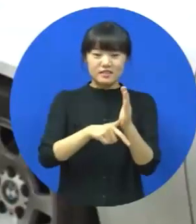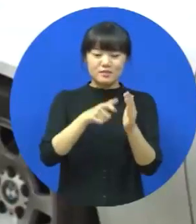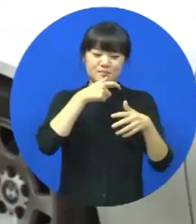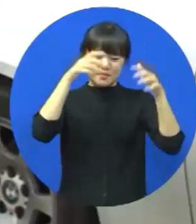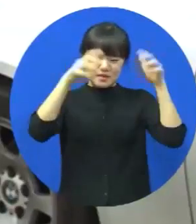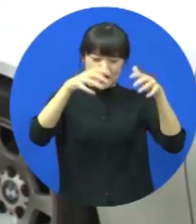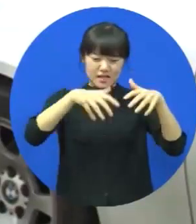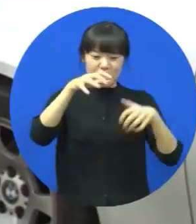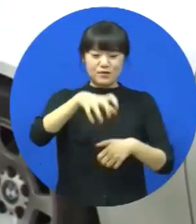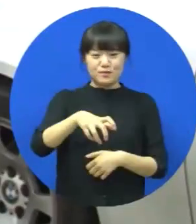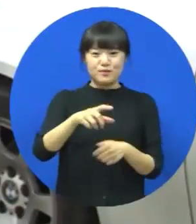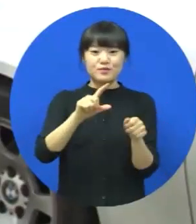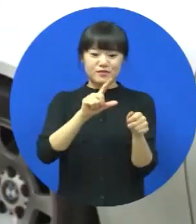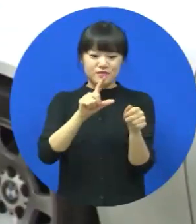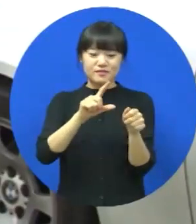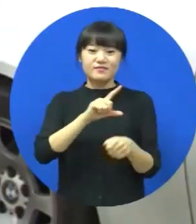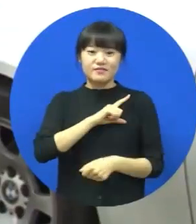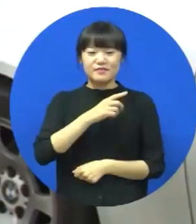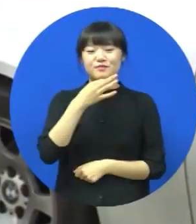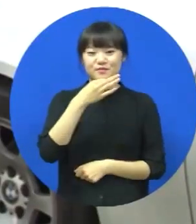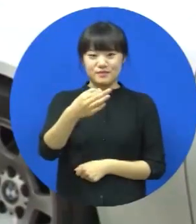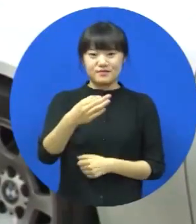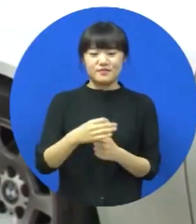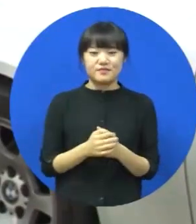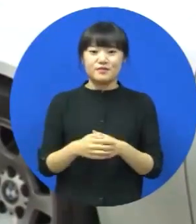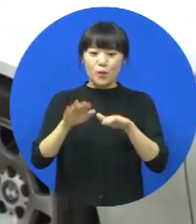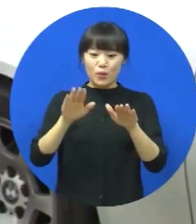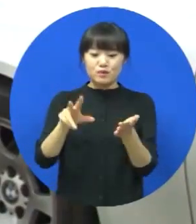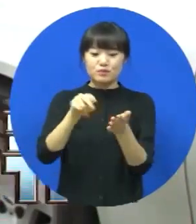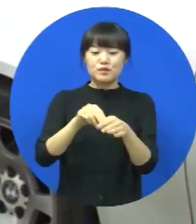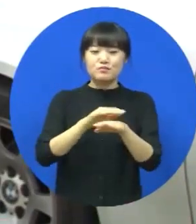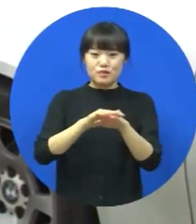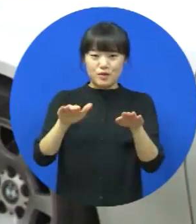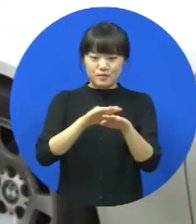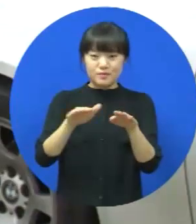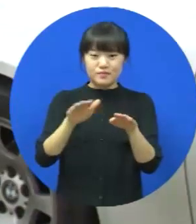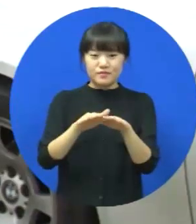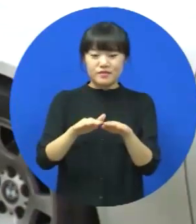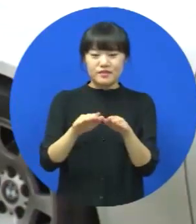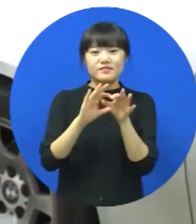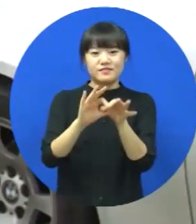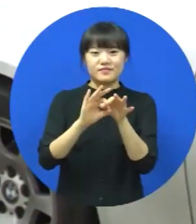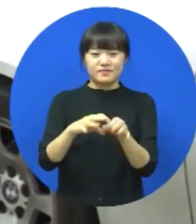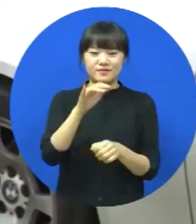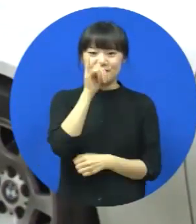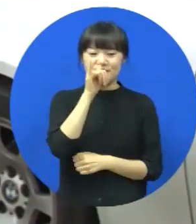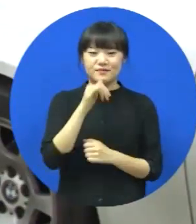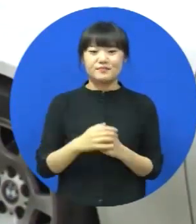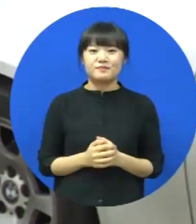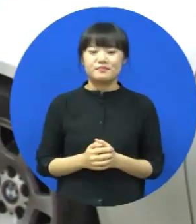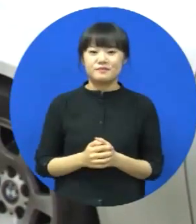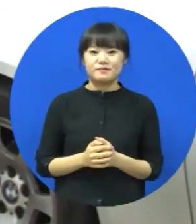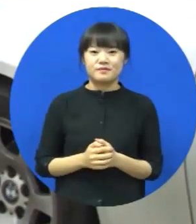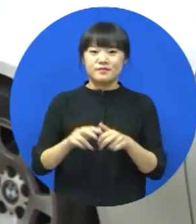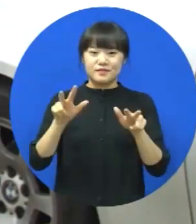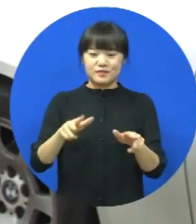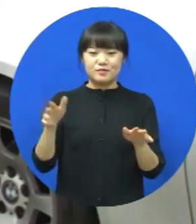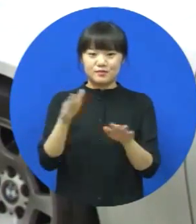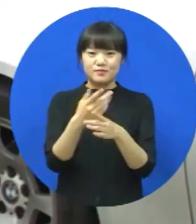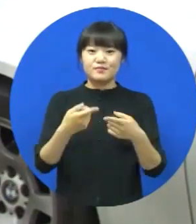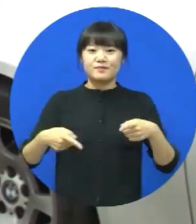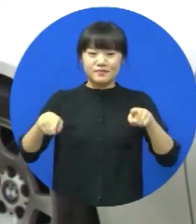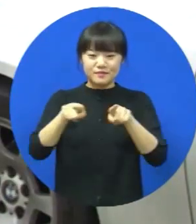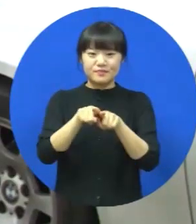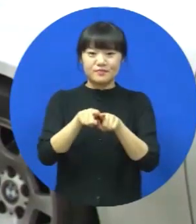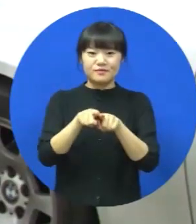양으로 내리는 큰 비를 뜻하는 말인데요. 오늘 풀어볼 퀴즈도 이와 관련이 있습니다. 자, 그럼 지금부터 저와